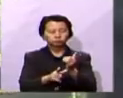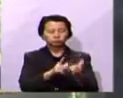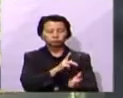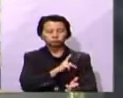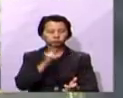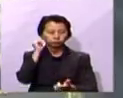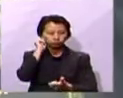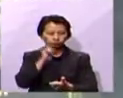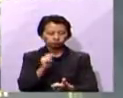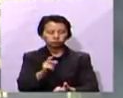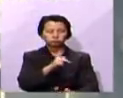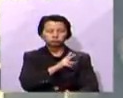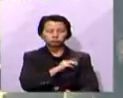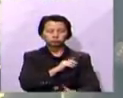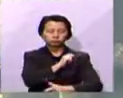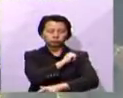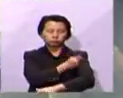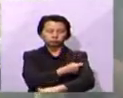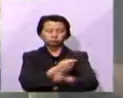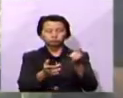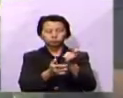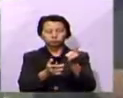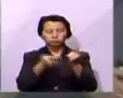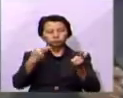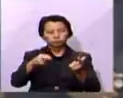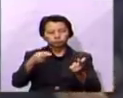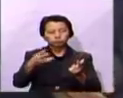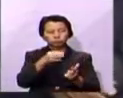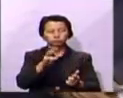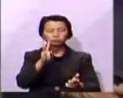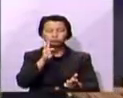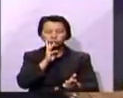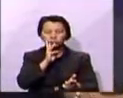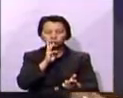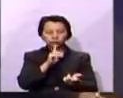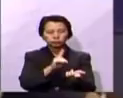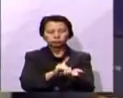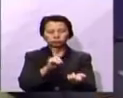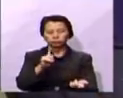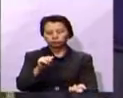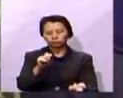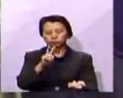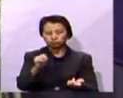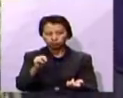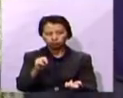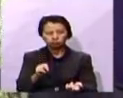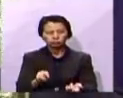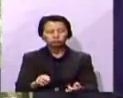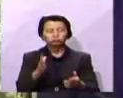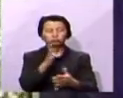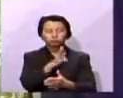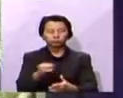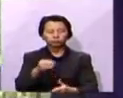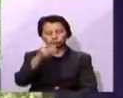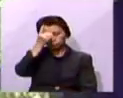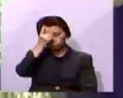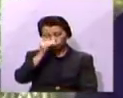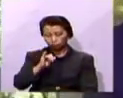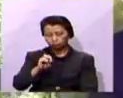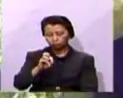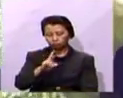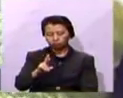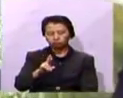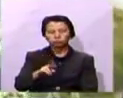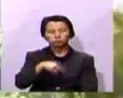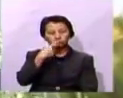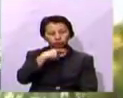Ketua Setiausaha Kementerian Tenaga, Teknologi Hijau dan Air KETA, Datuk Dr. Tan Yu Chong. Sementara itu, Datuk Insinyur Dr.